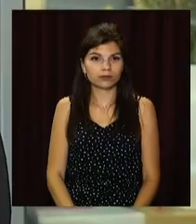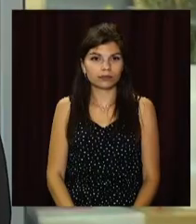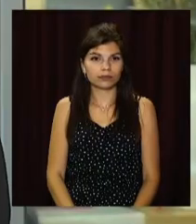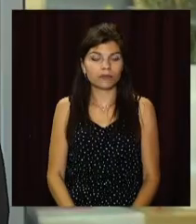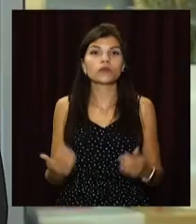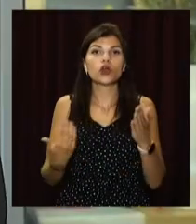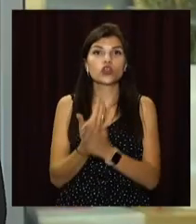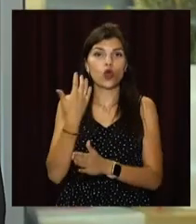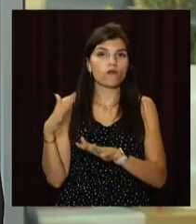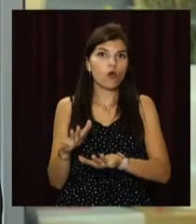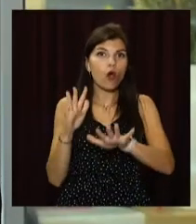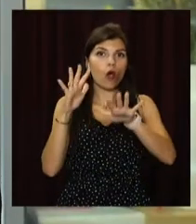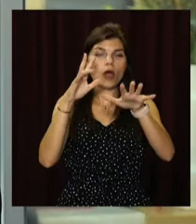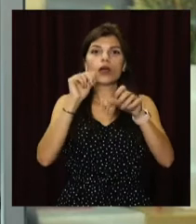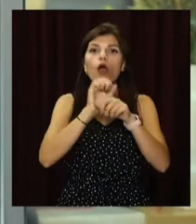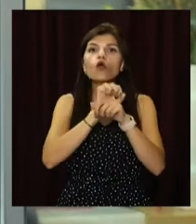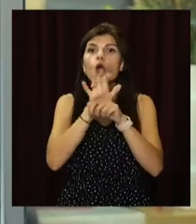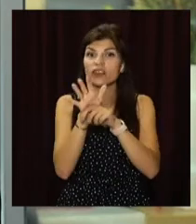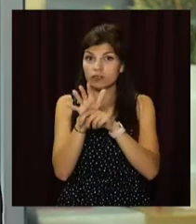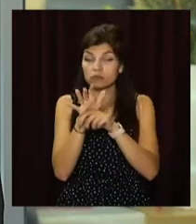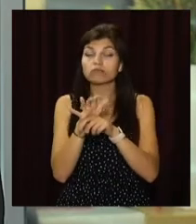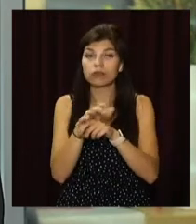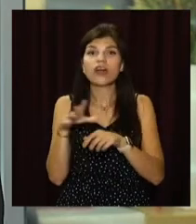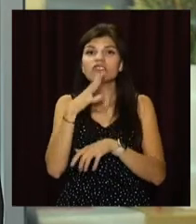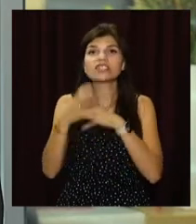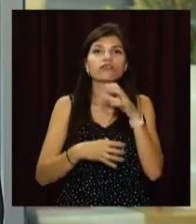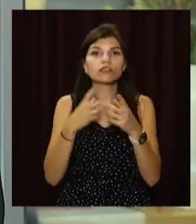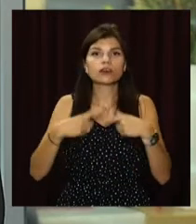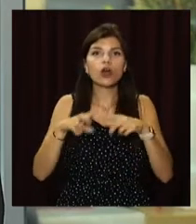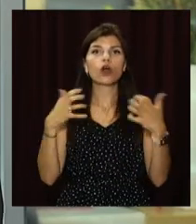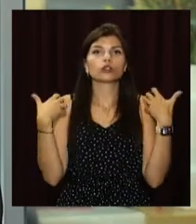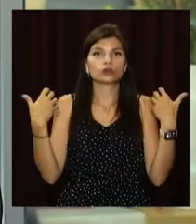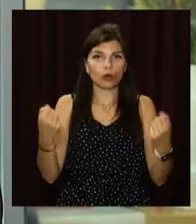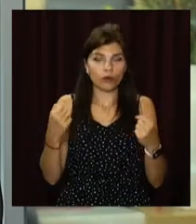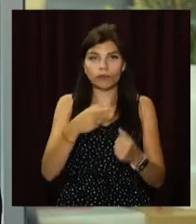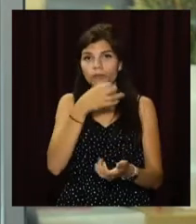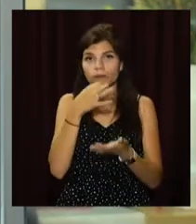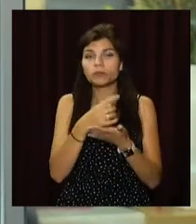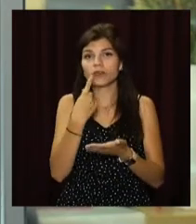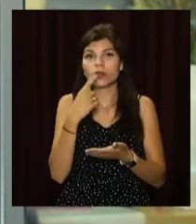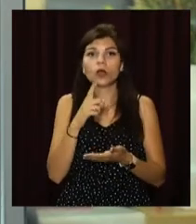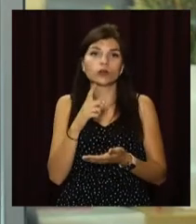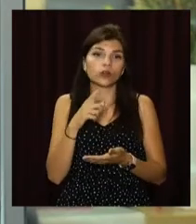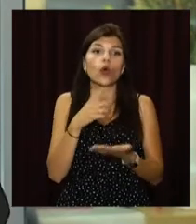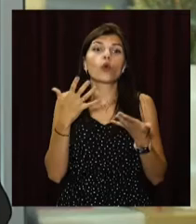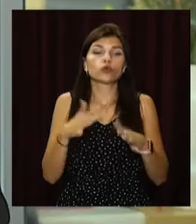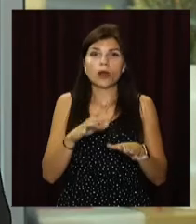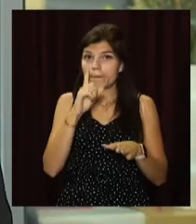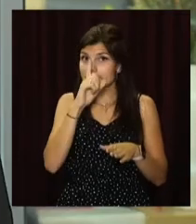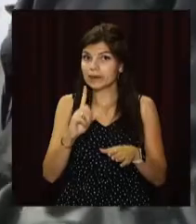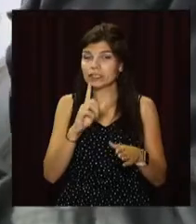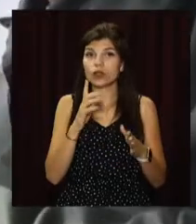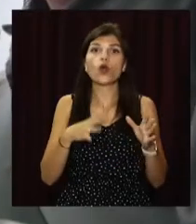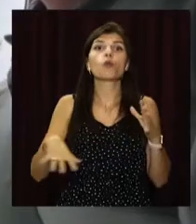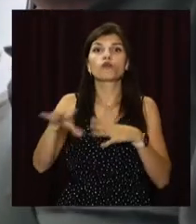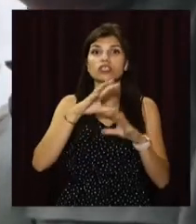Нова хвиля коронавірусу на порозі. Про це попереджає Всесвітня організація охорони здоров'я. За словами її очільника, вже місяць майже в